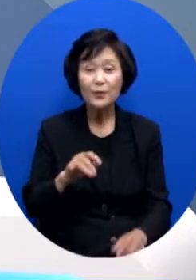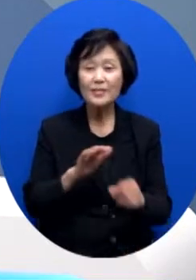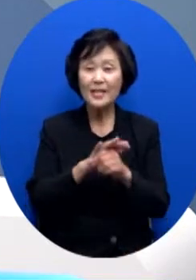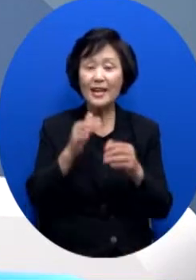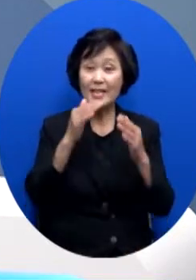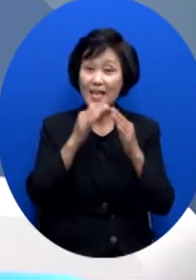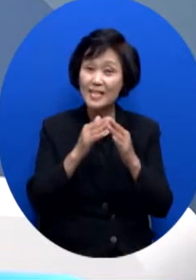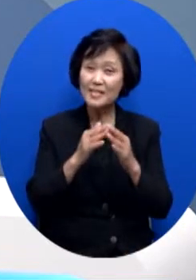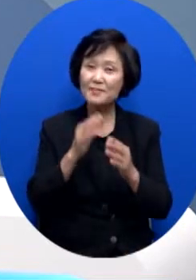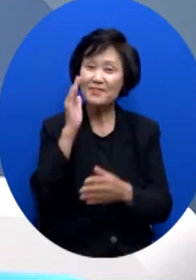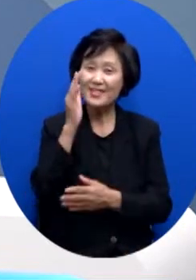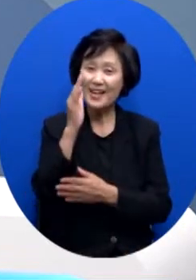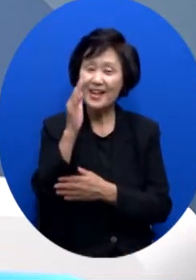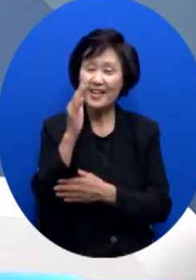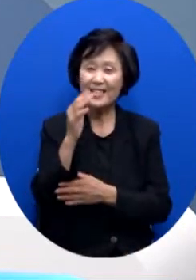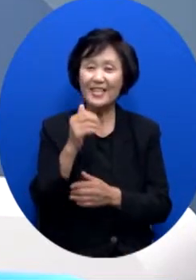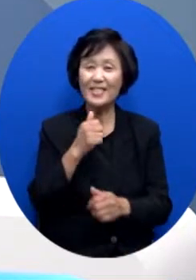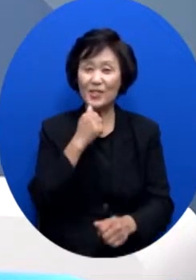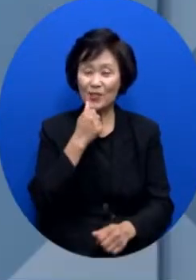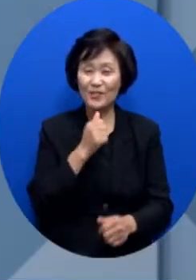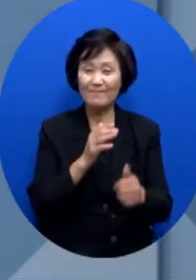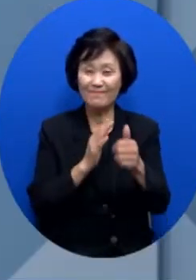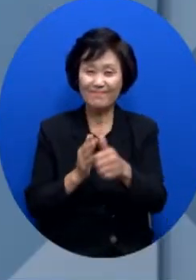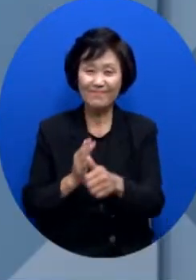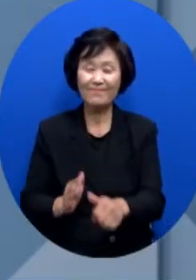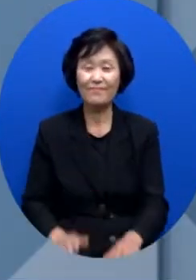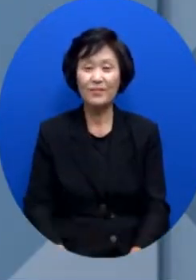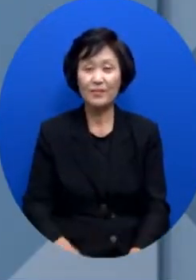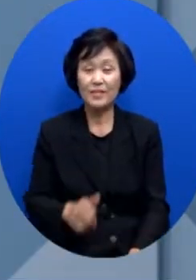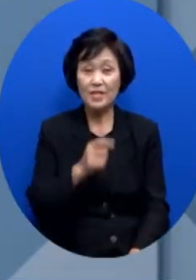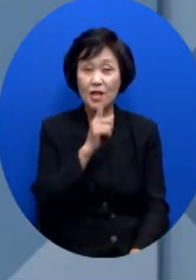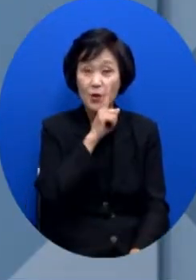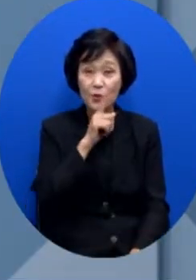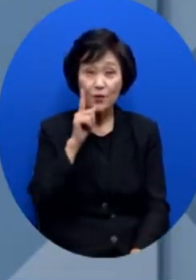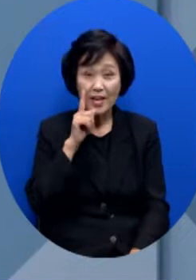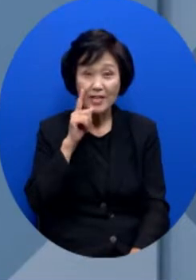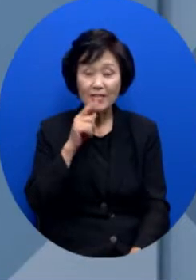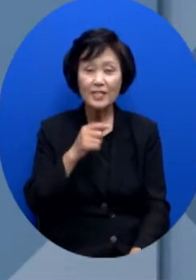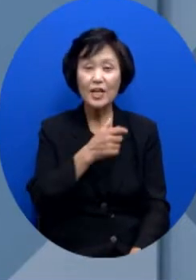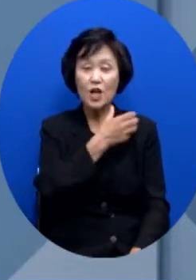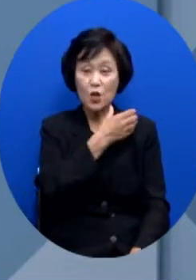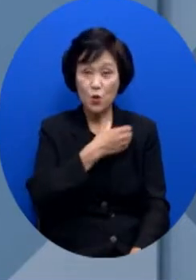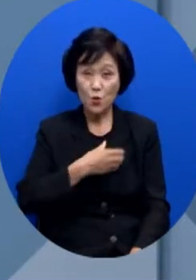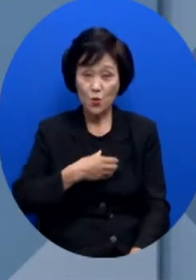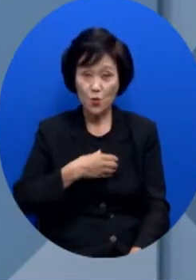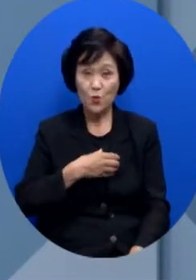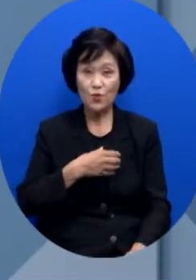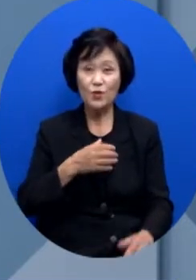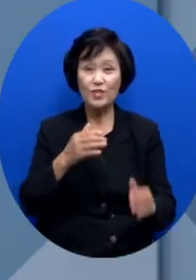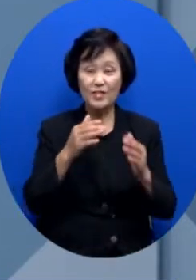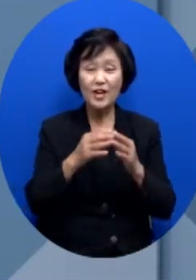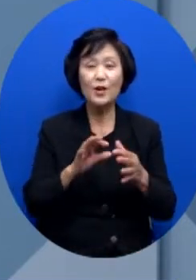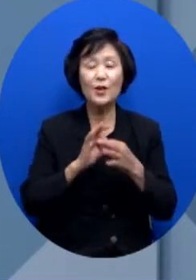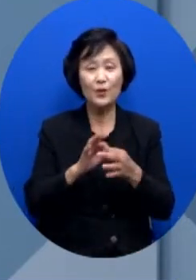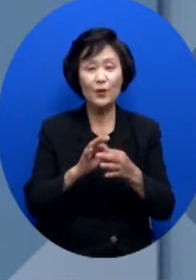과정을 말씀해 주세요. 예, 이번에 괴산군청을 통해서 이 가정을 소개를